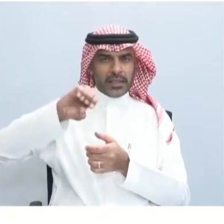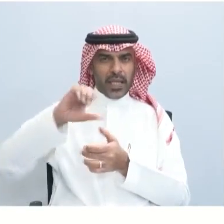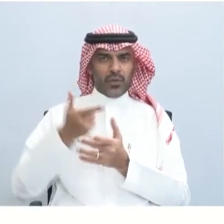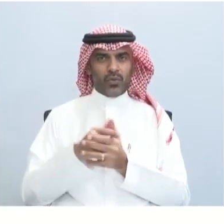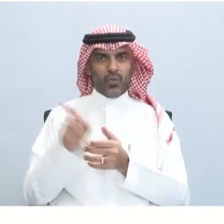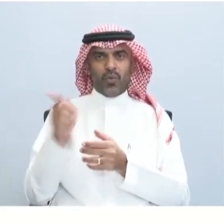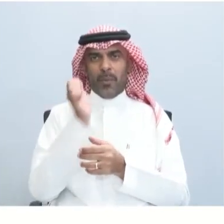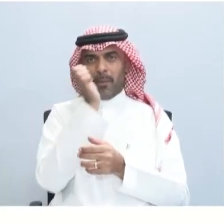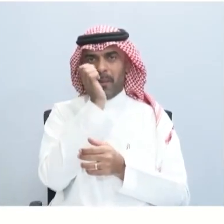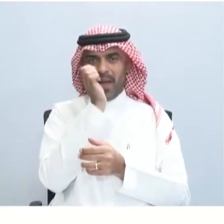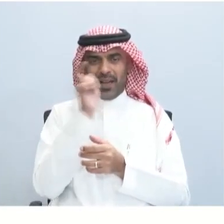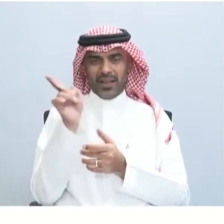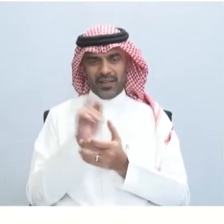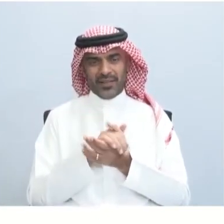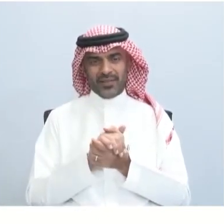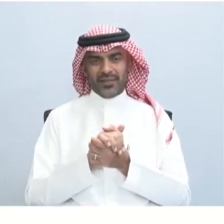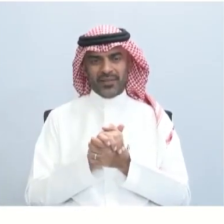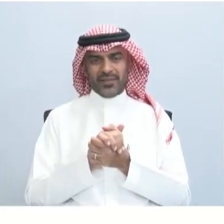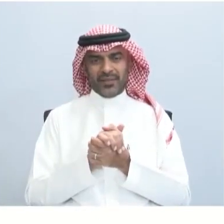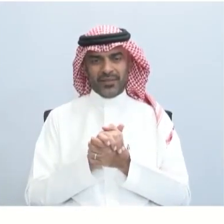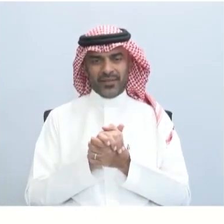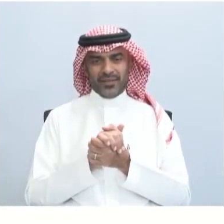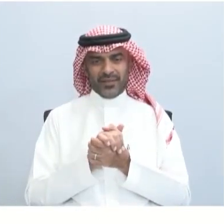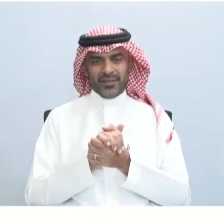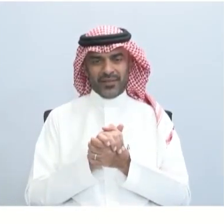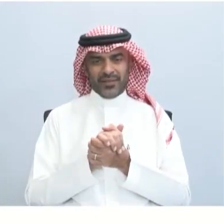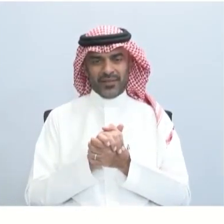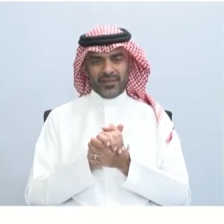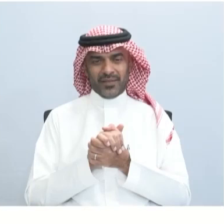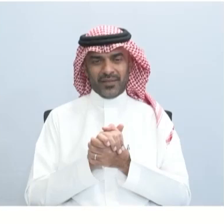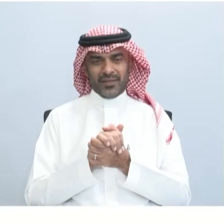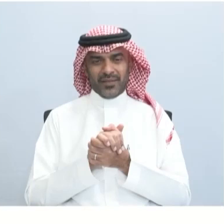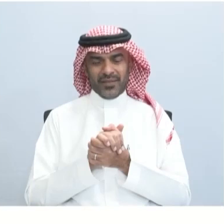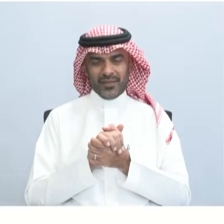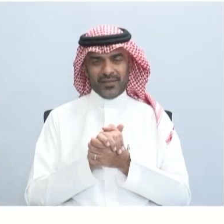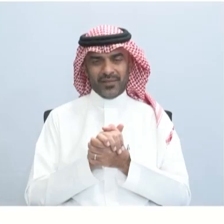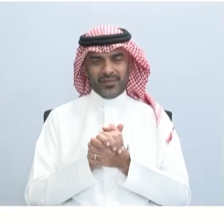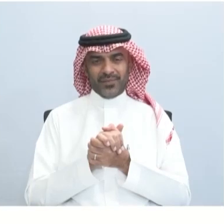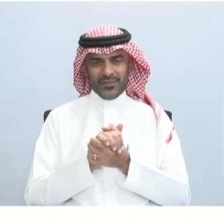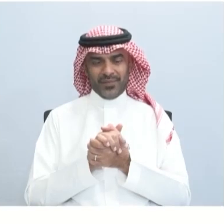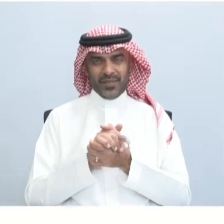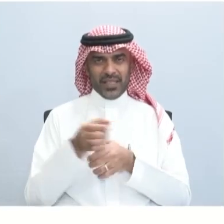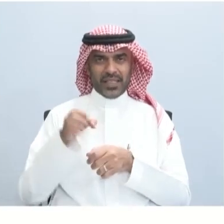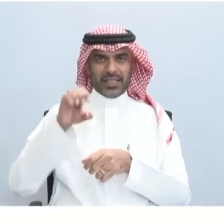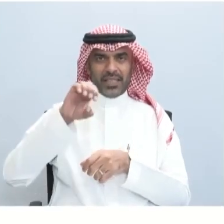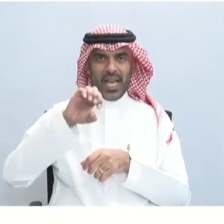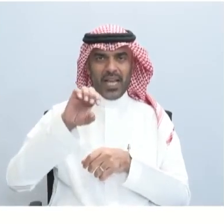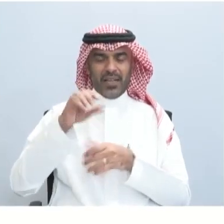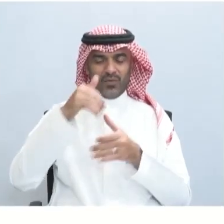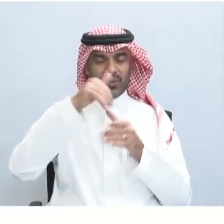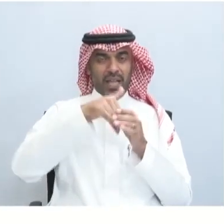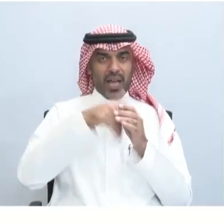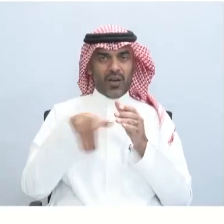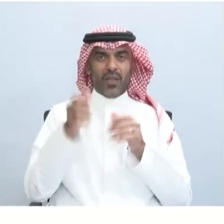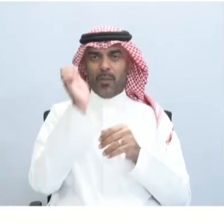ممتاز السائل الموجود في الزجاجه ولكن الزجاجه تعتبر صلبه ولكن ما يوجد في